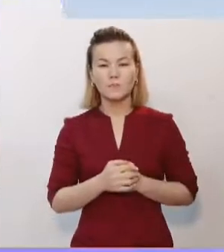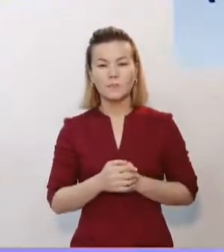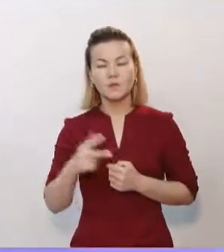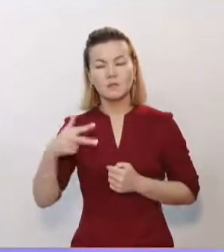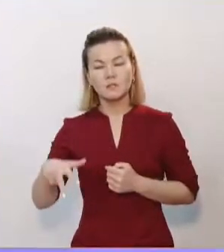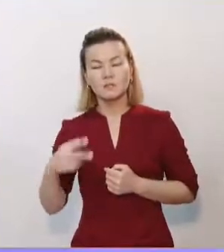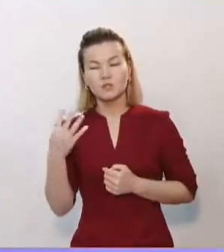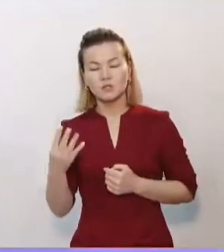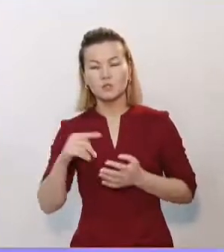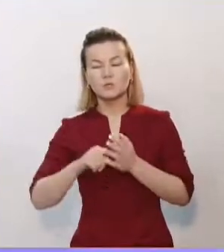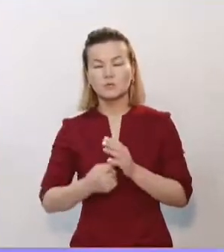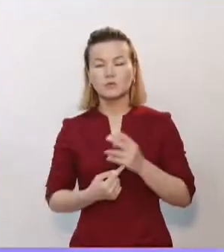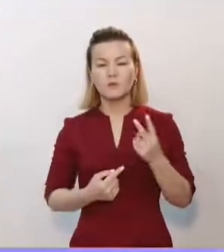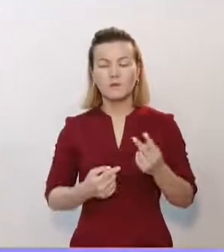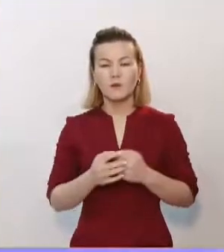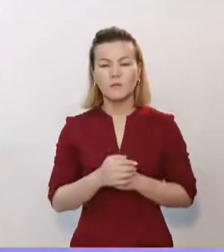34 умножить на 2.